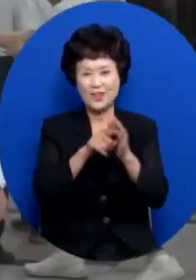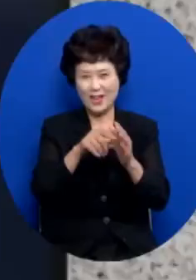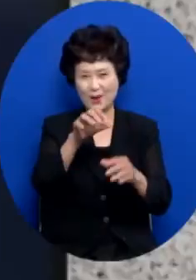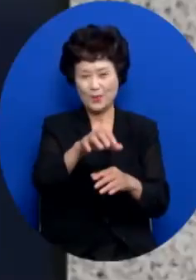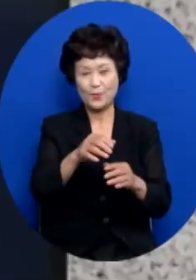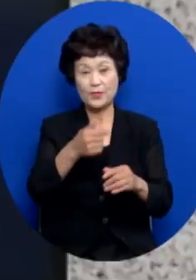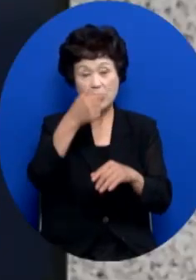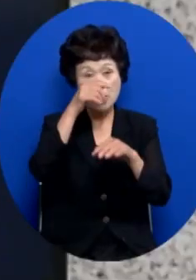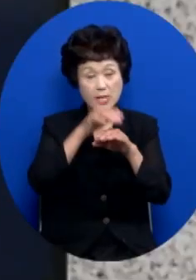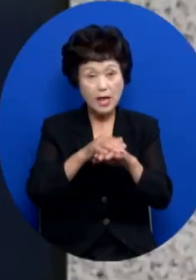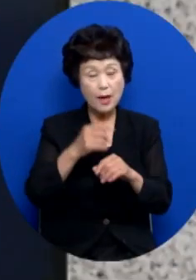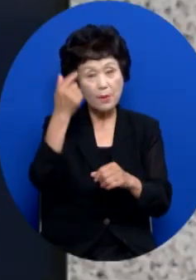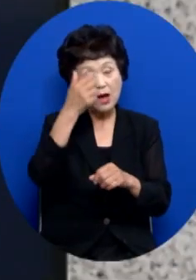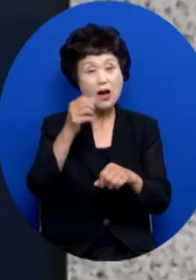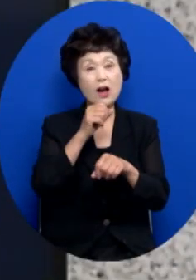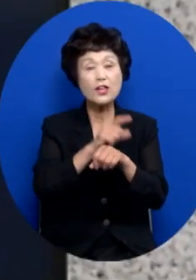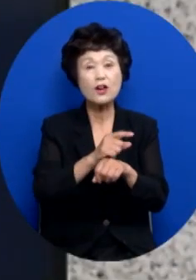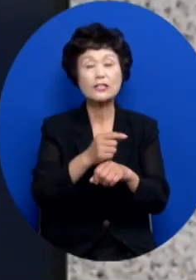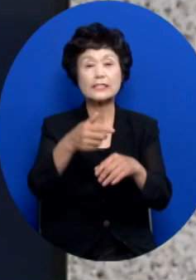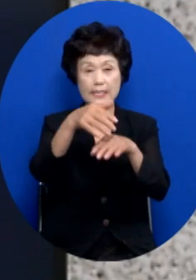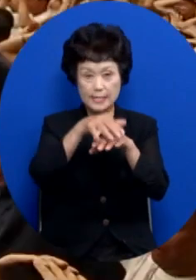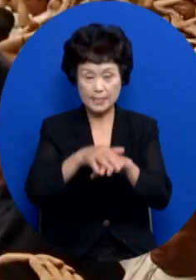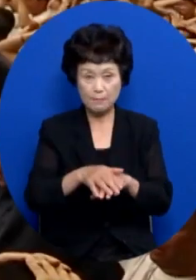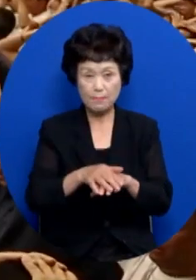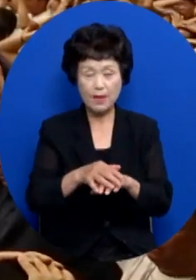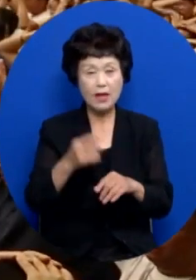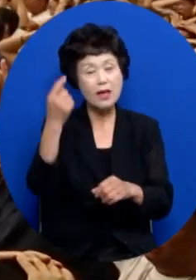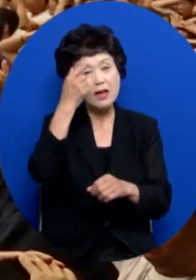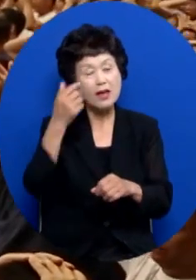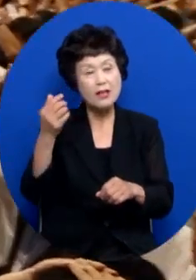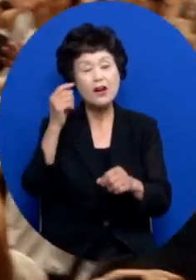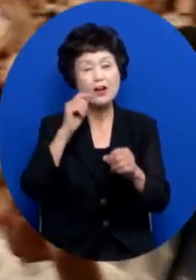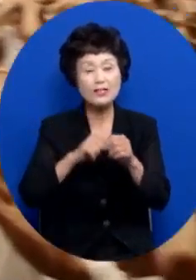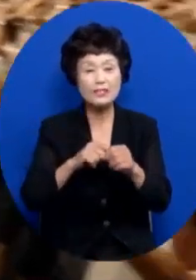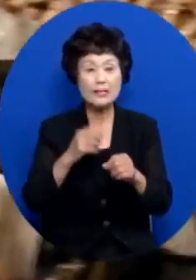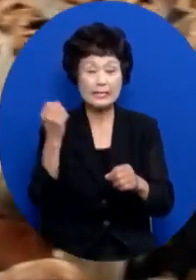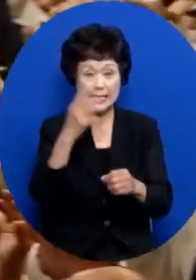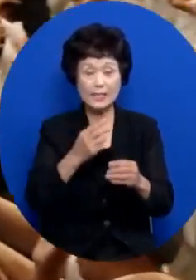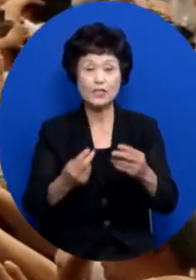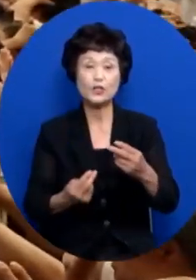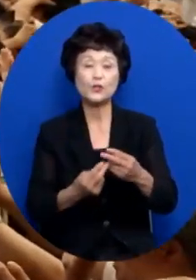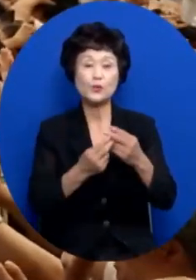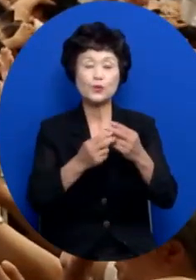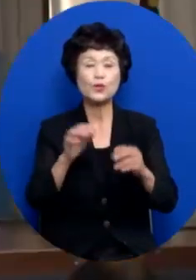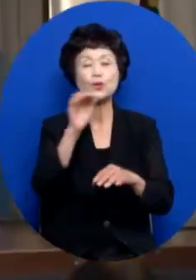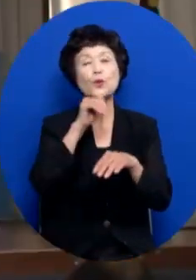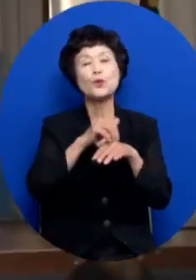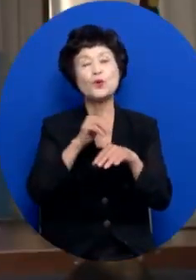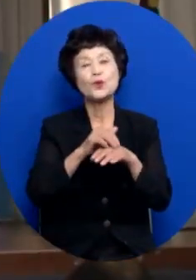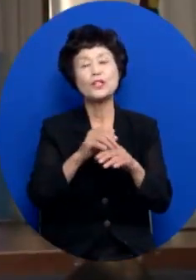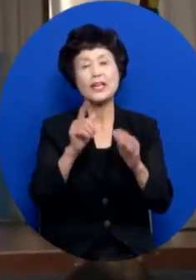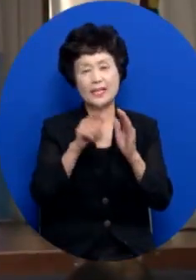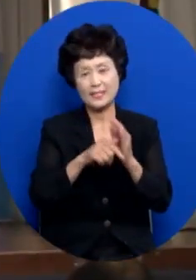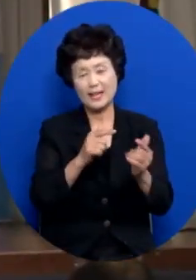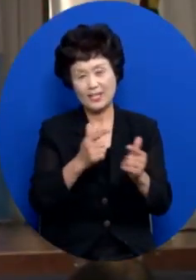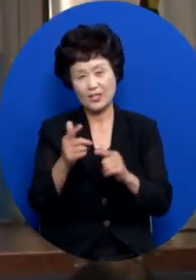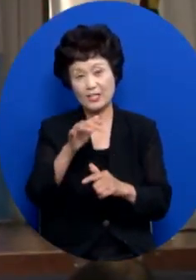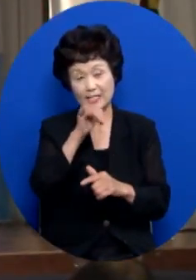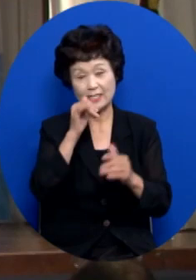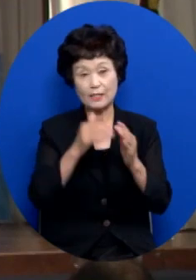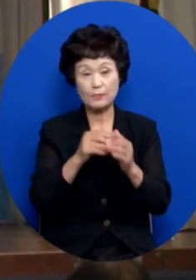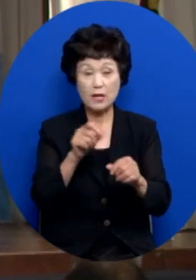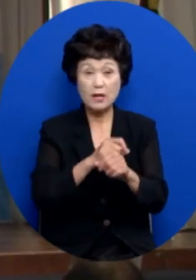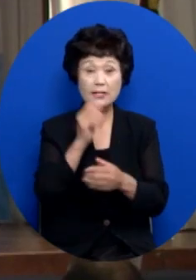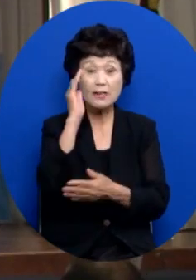수련회는 예배와 영성 집회를 통해 영적 재충전과 훈련의 시간으로 마련됐습니다. 특히 수련회 특강에는